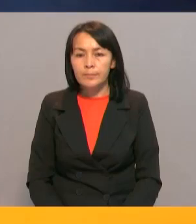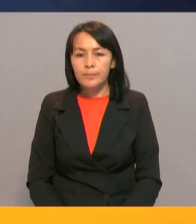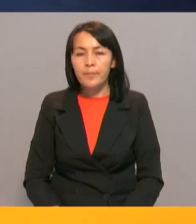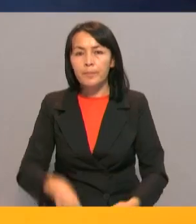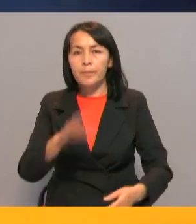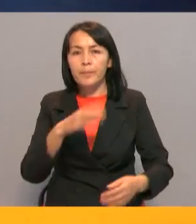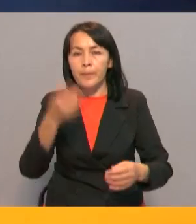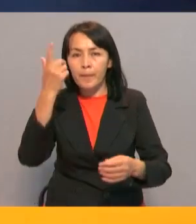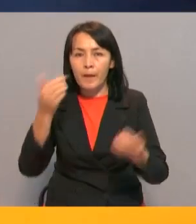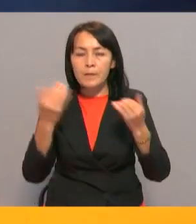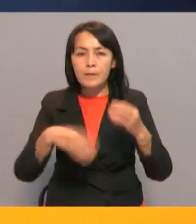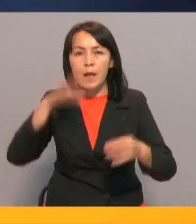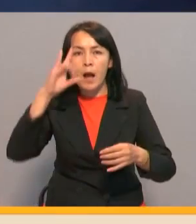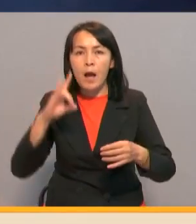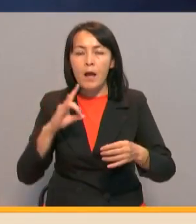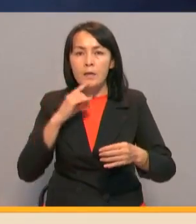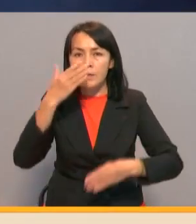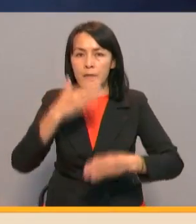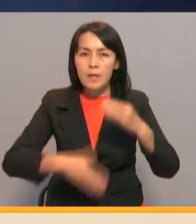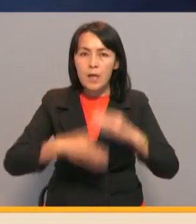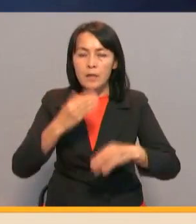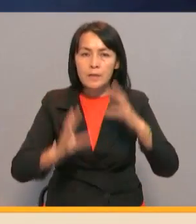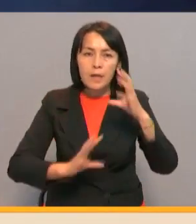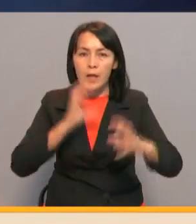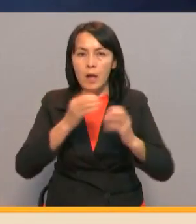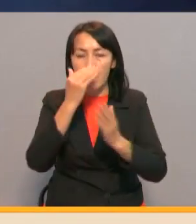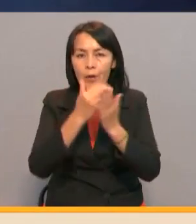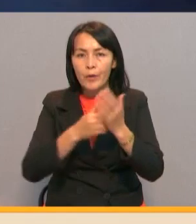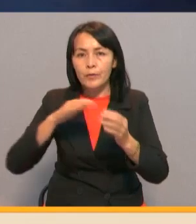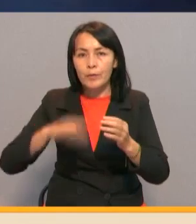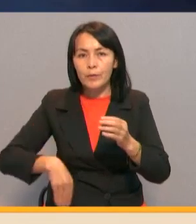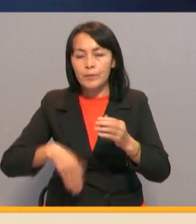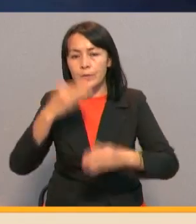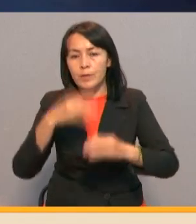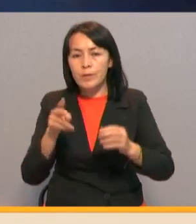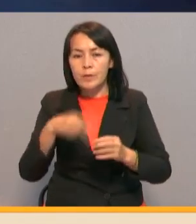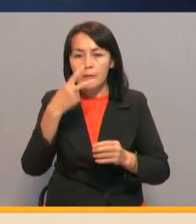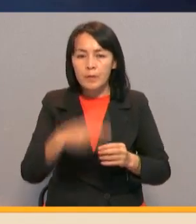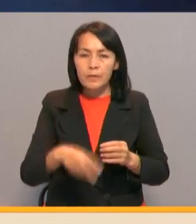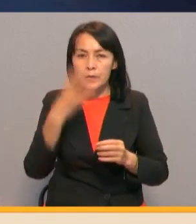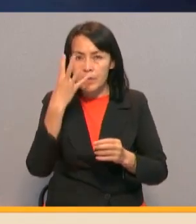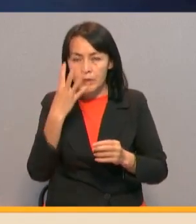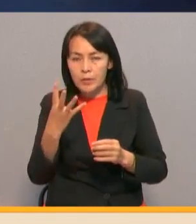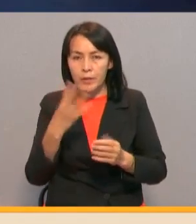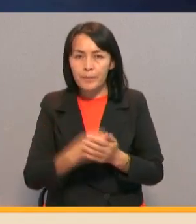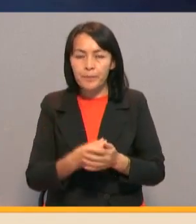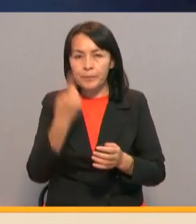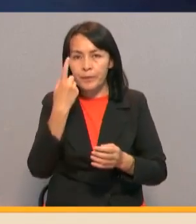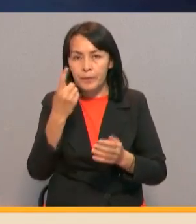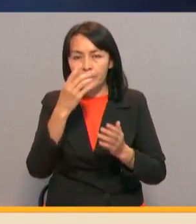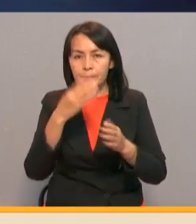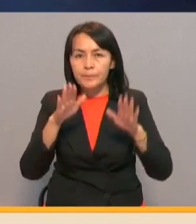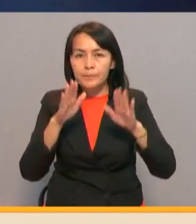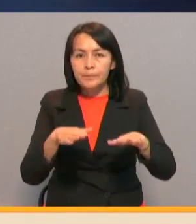Стали известны позиции казахстанских теннисистов в мировом рейтинге после Уимблдона 2024. Первую